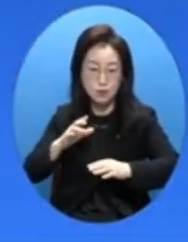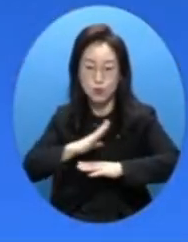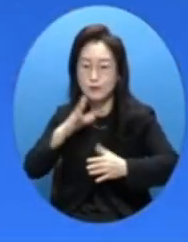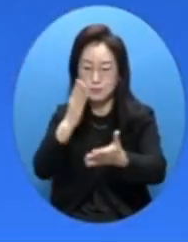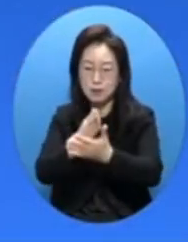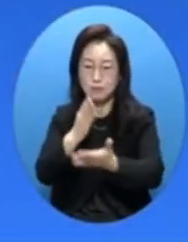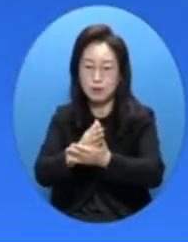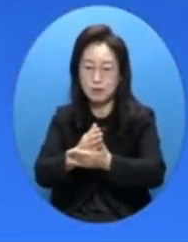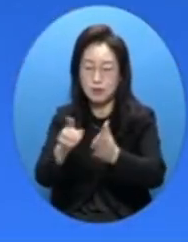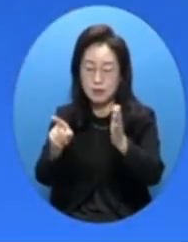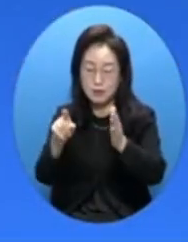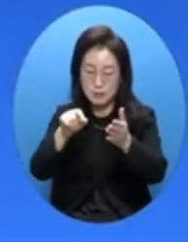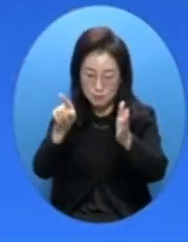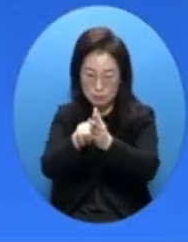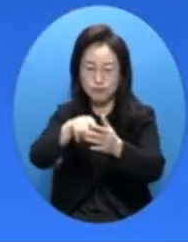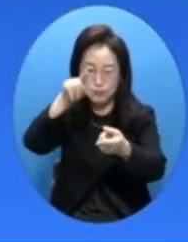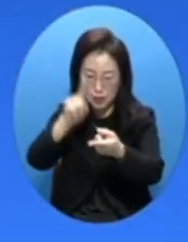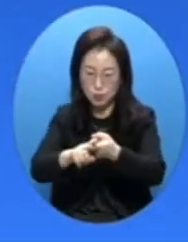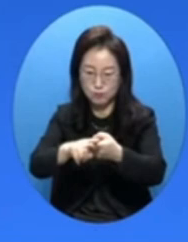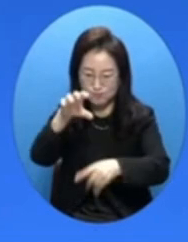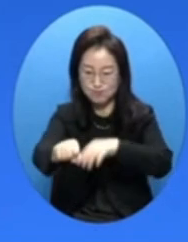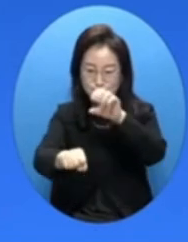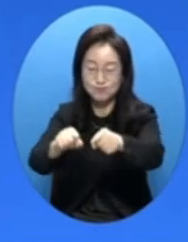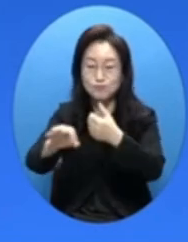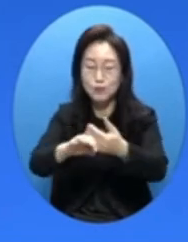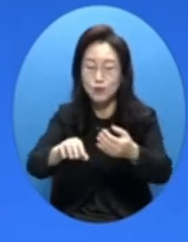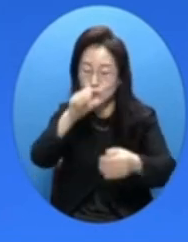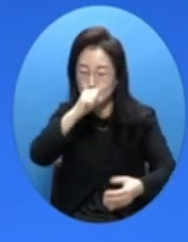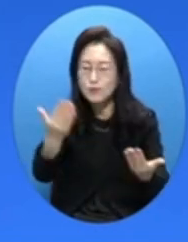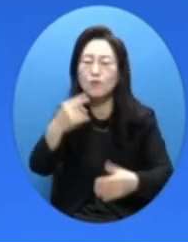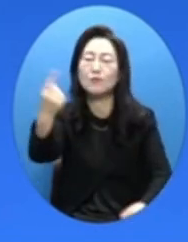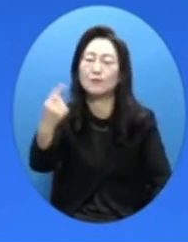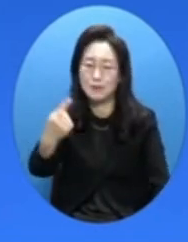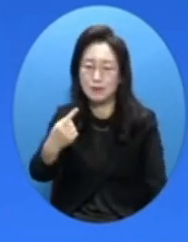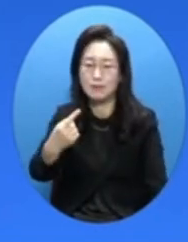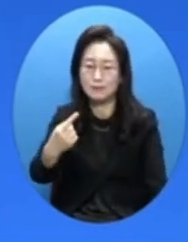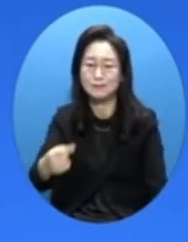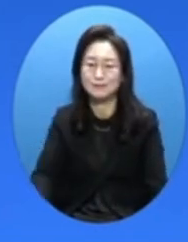땅을 믿음으로 정복하게 나갈 때 반드시 좋은 일이 일어나게 되는 것입니다.